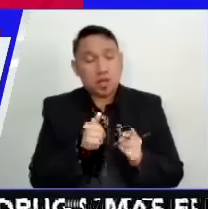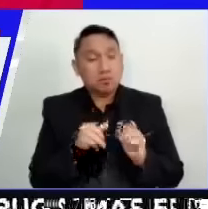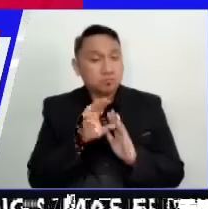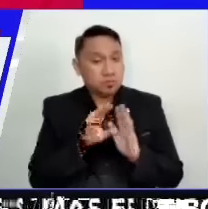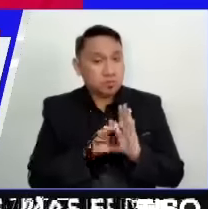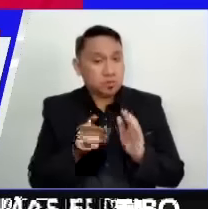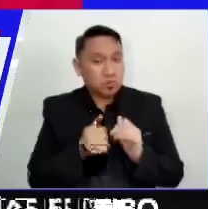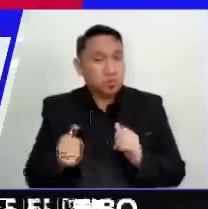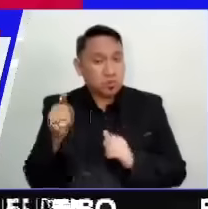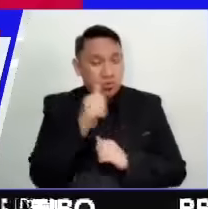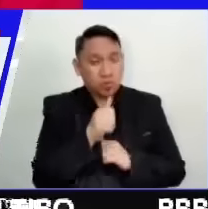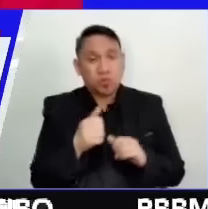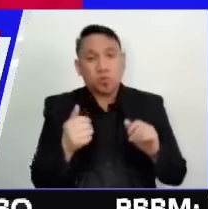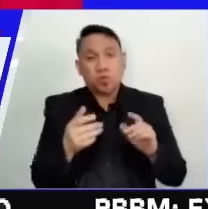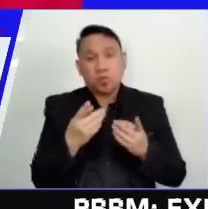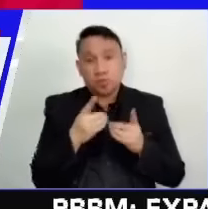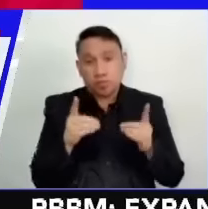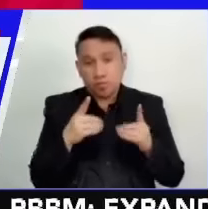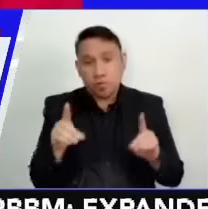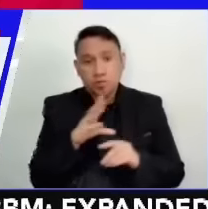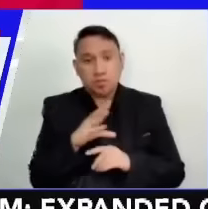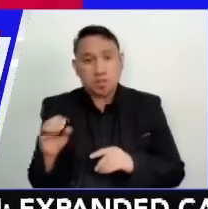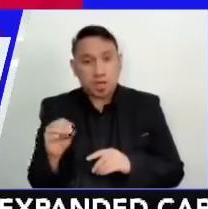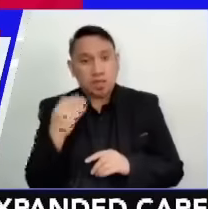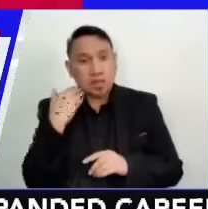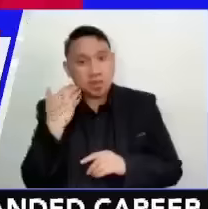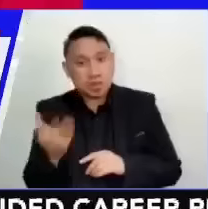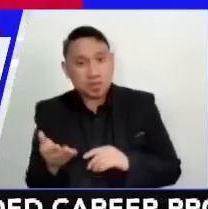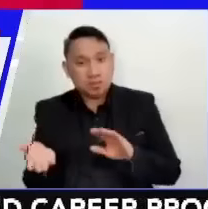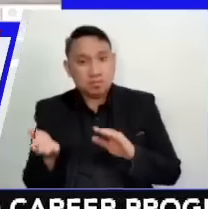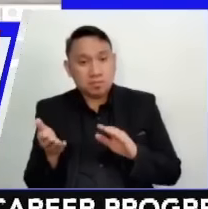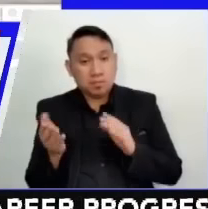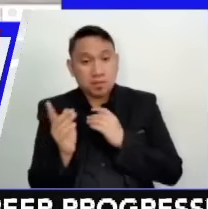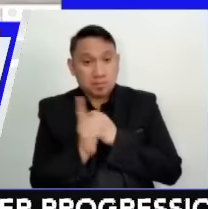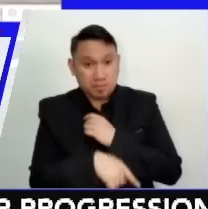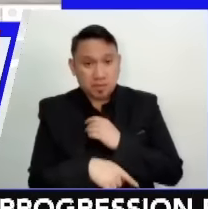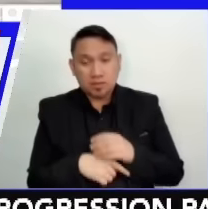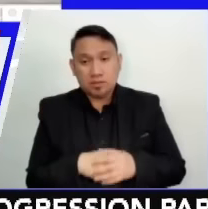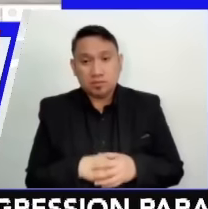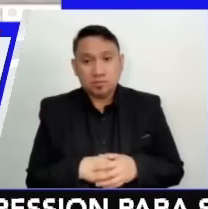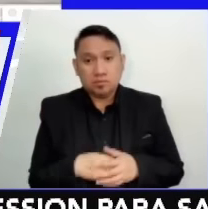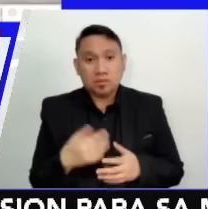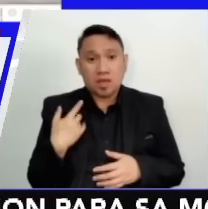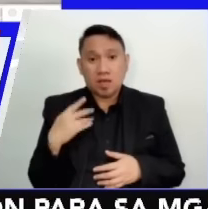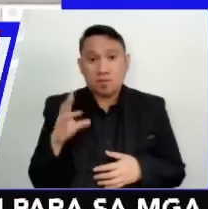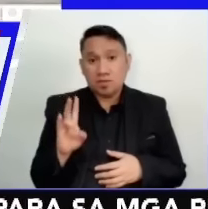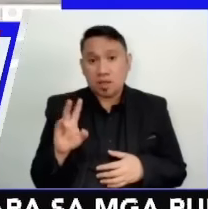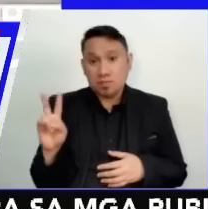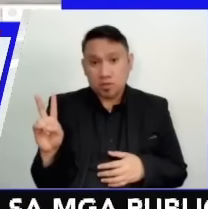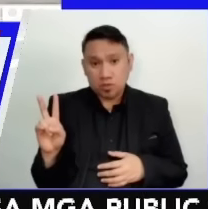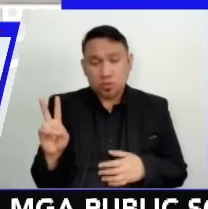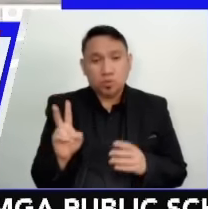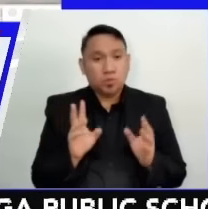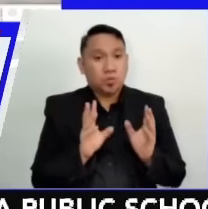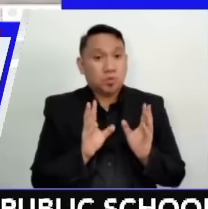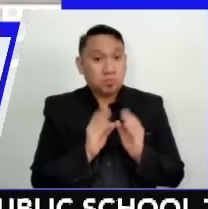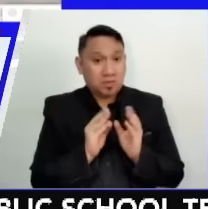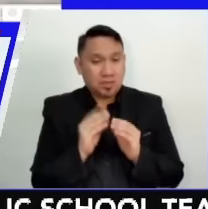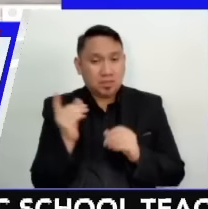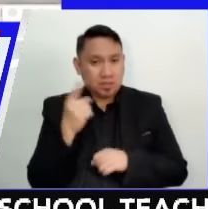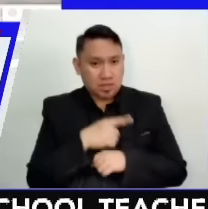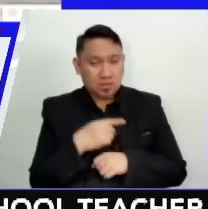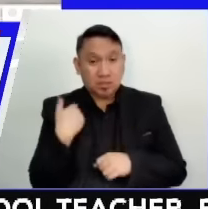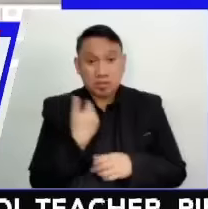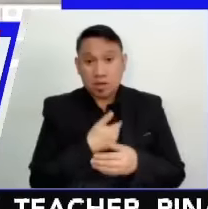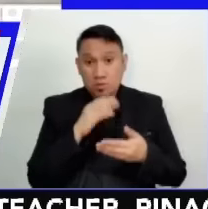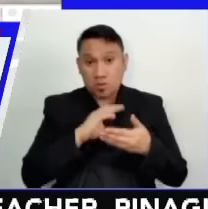Anong masasabi niyo rito natitira na lang kasi 72 session days ah Mary sa aming kalendaryo at